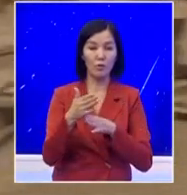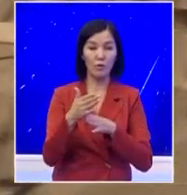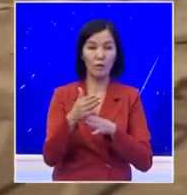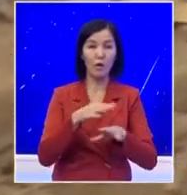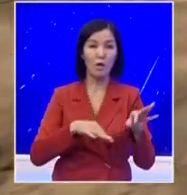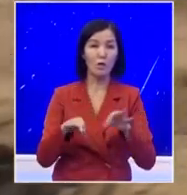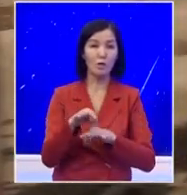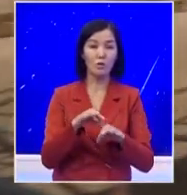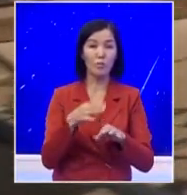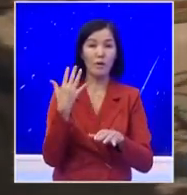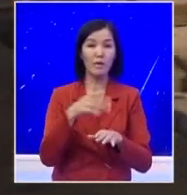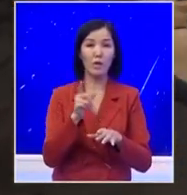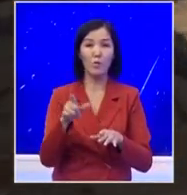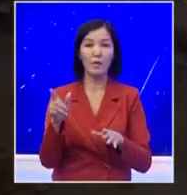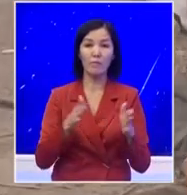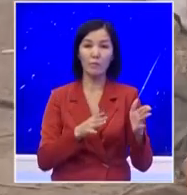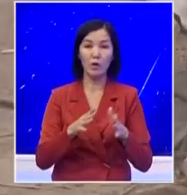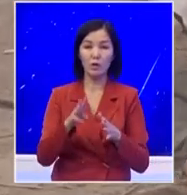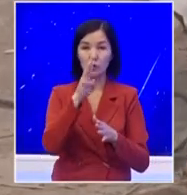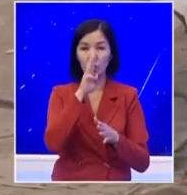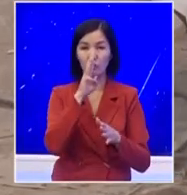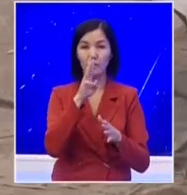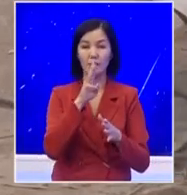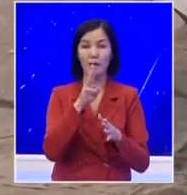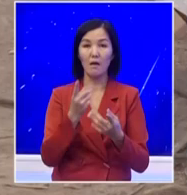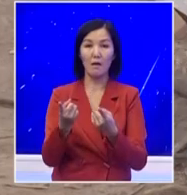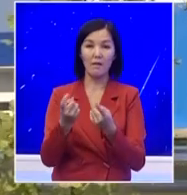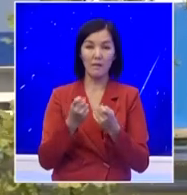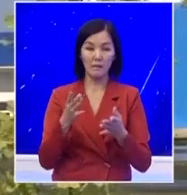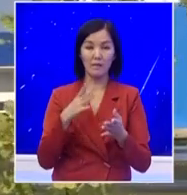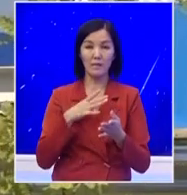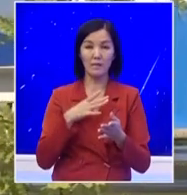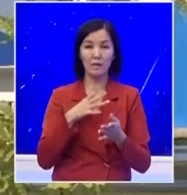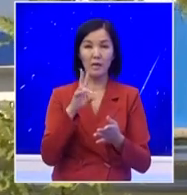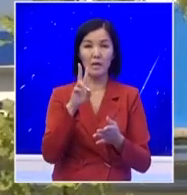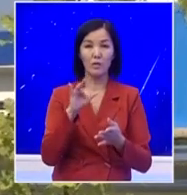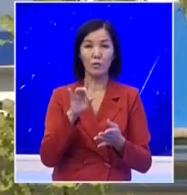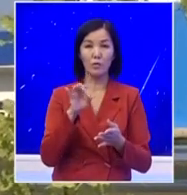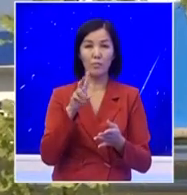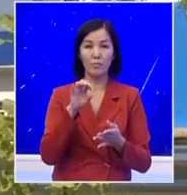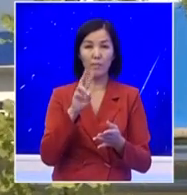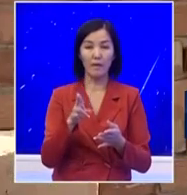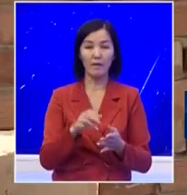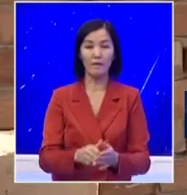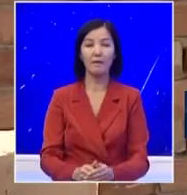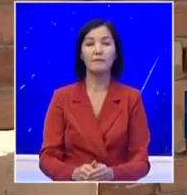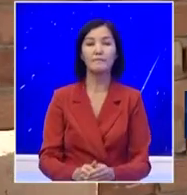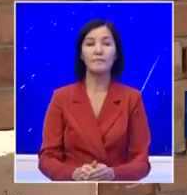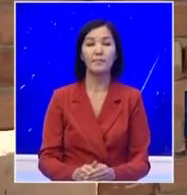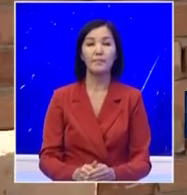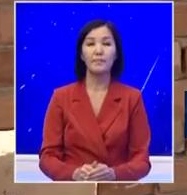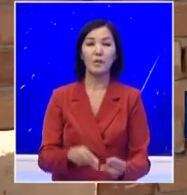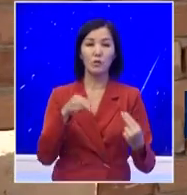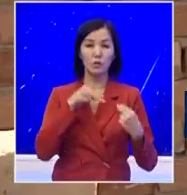Жоба жергілікті 50 азаматтың тұрақты жұмысқа тұруына мүмкіндік берді. Бірі Нұрбек Жасыбаев.